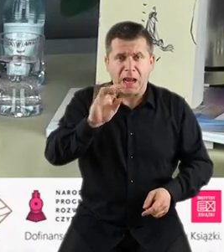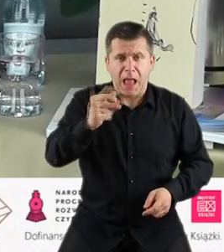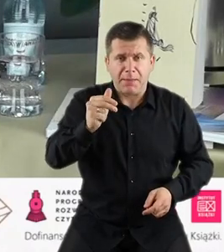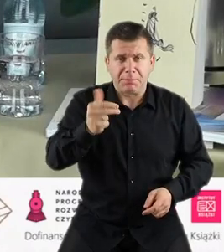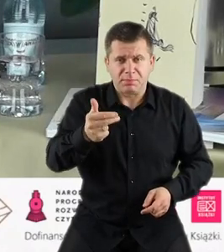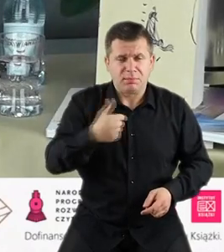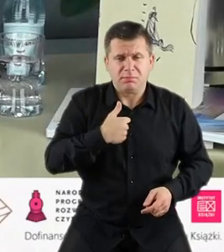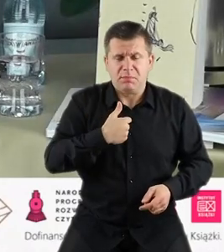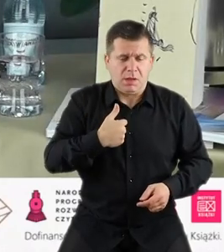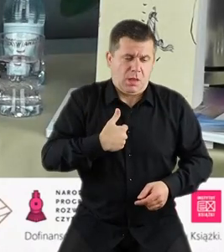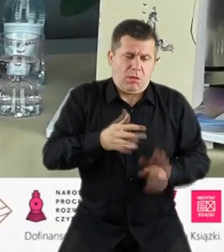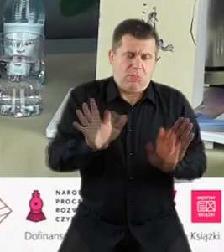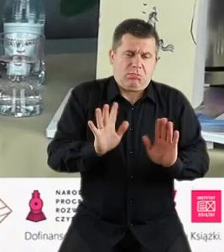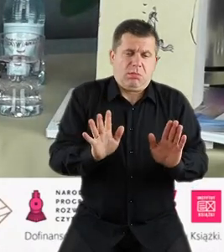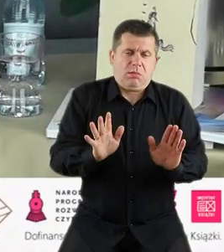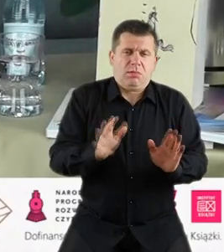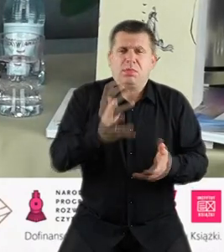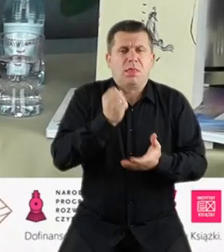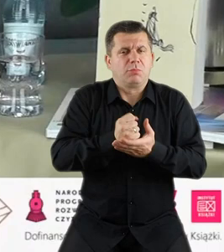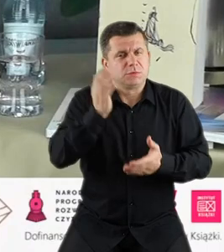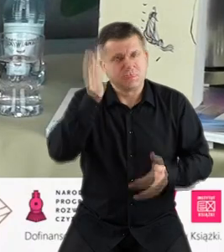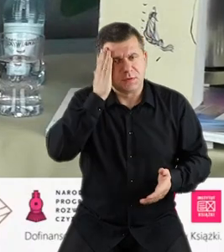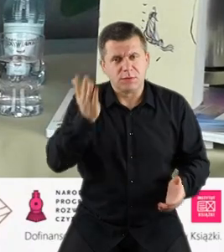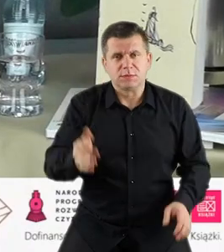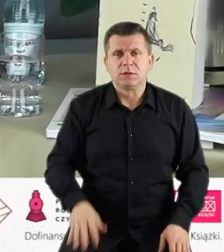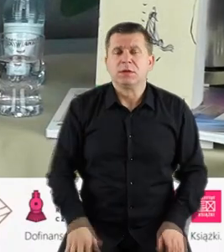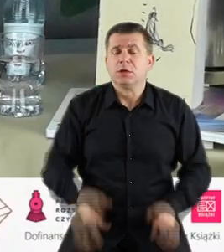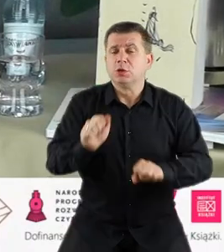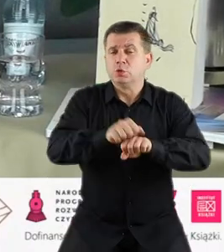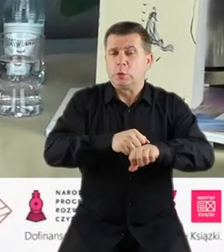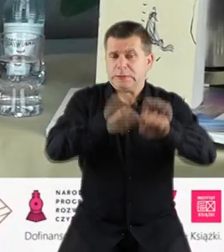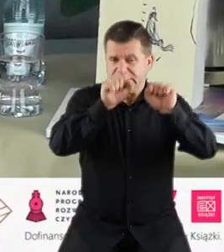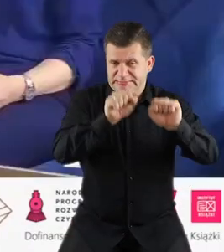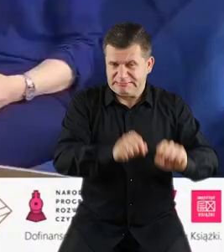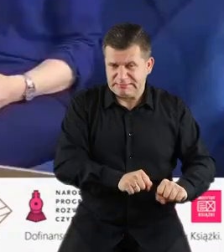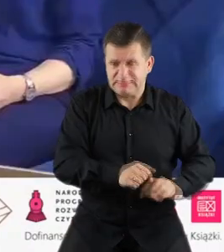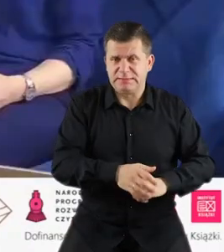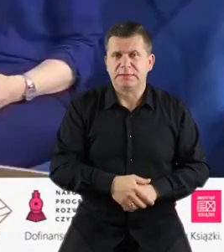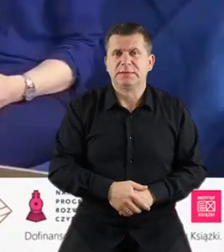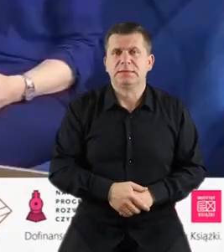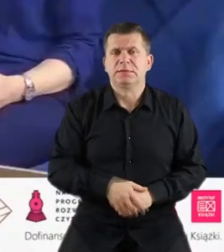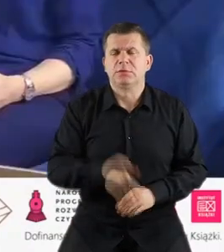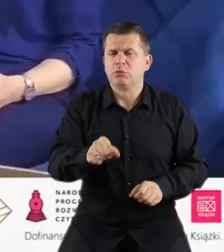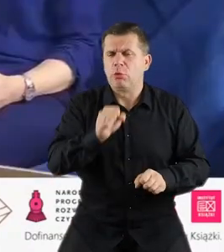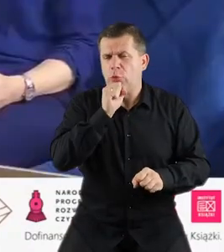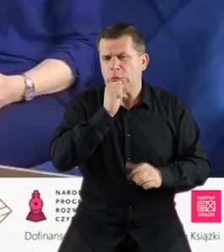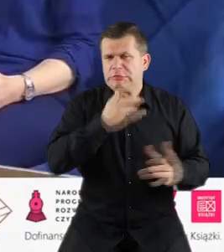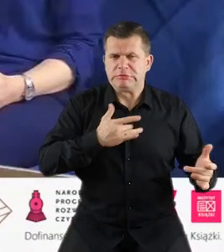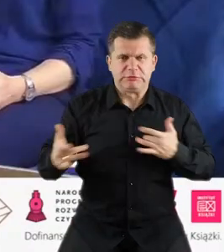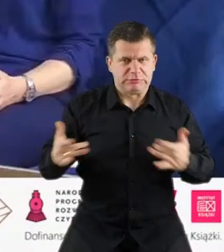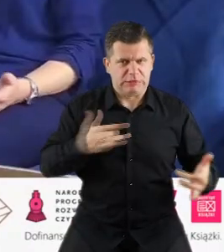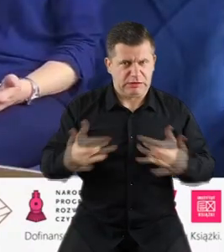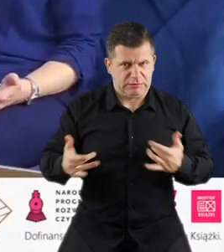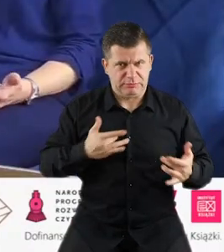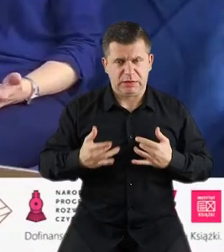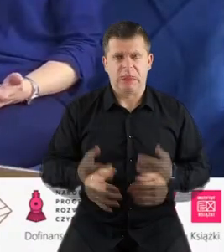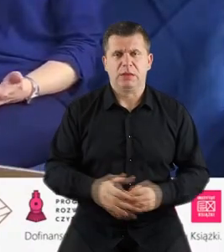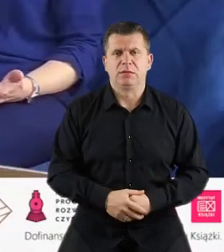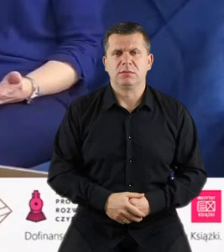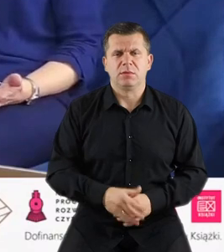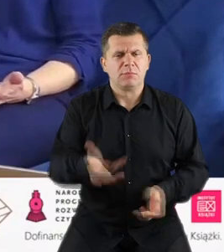nie. No, więc w ogóle ściąganie skóry, no to uosabia przede wszystkim ogromne cierpienie,